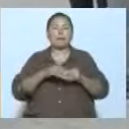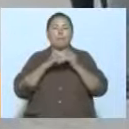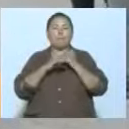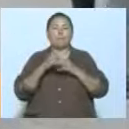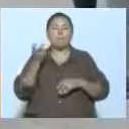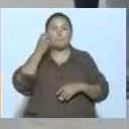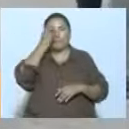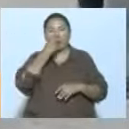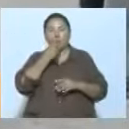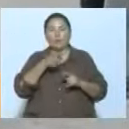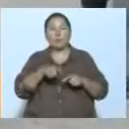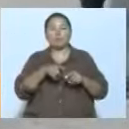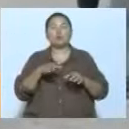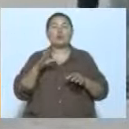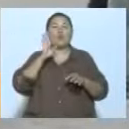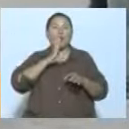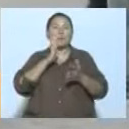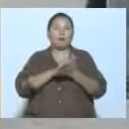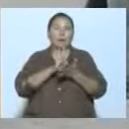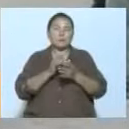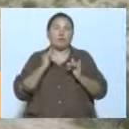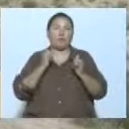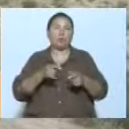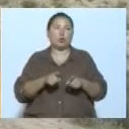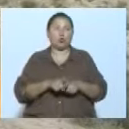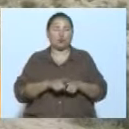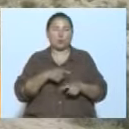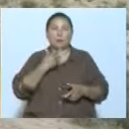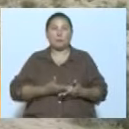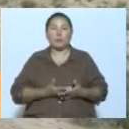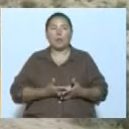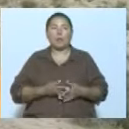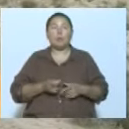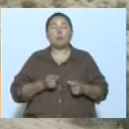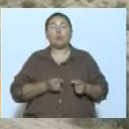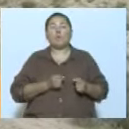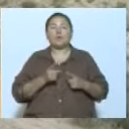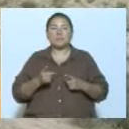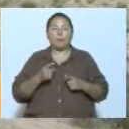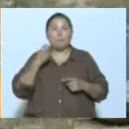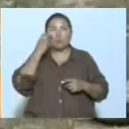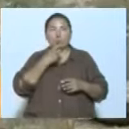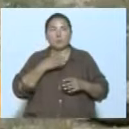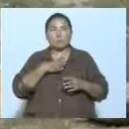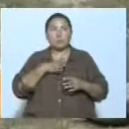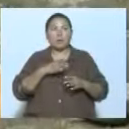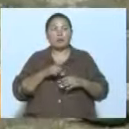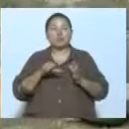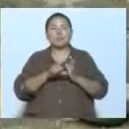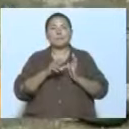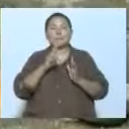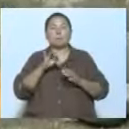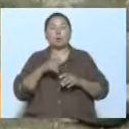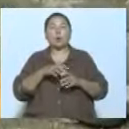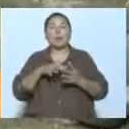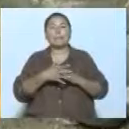протекают канализационные воды, идущие из города. Территория под утилизацию твердых бытовых отходов была отведена в 6 километрах